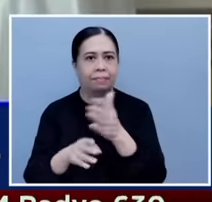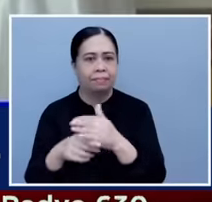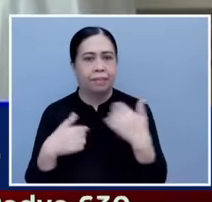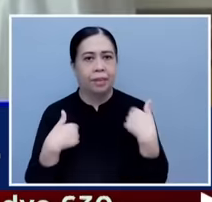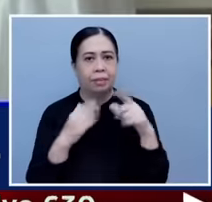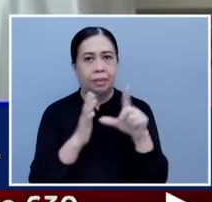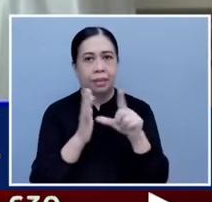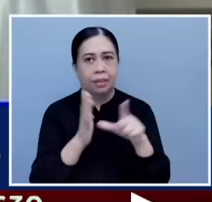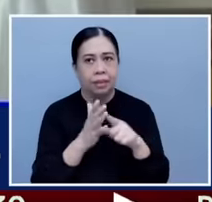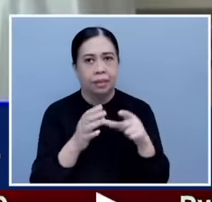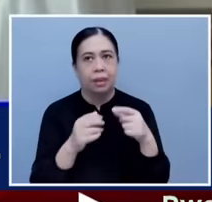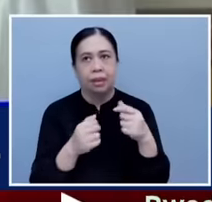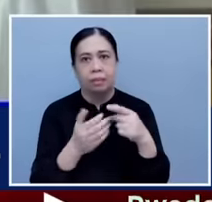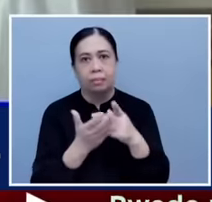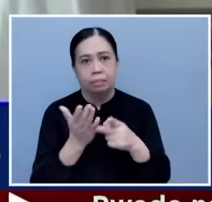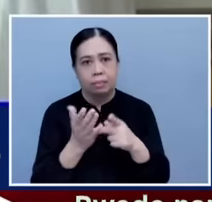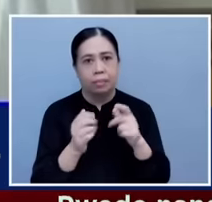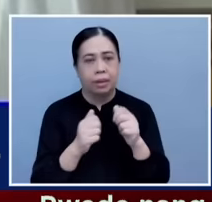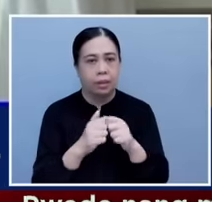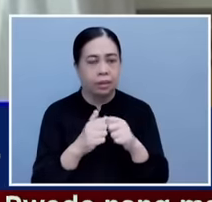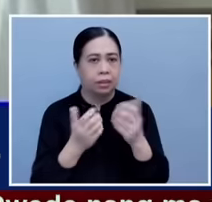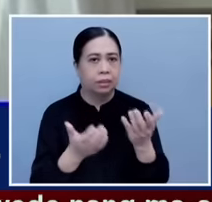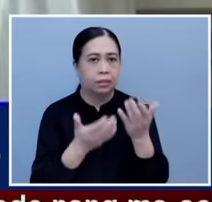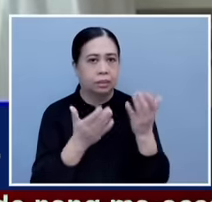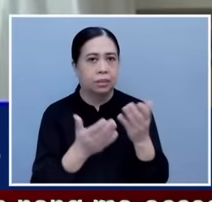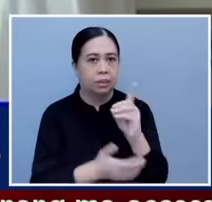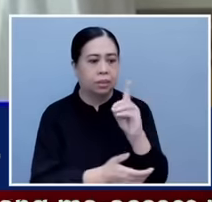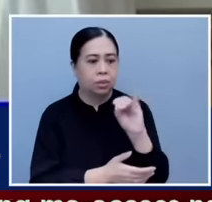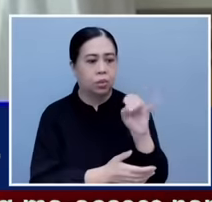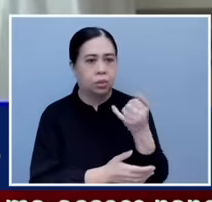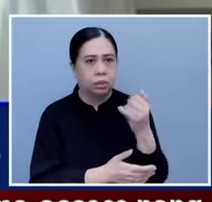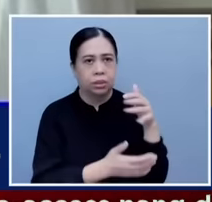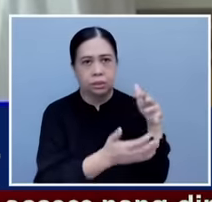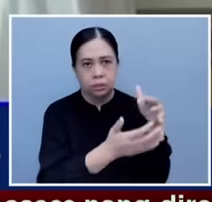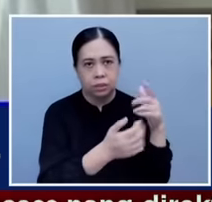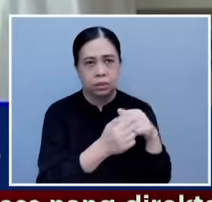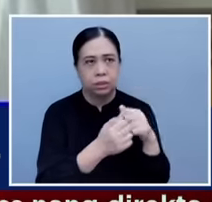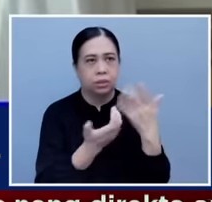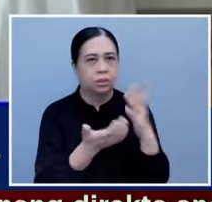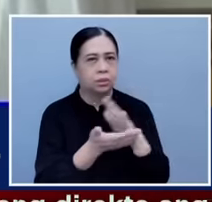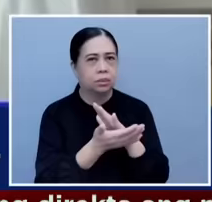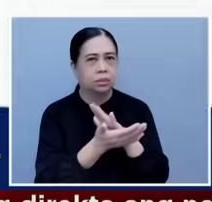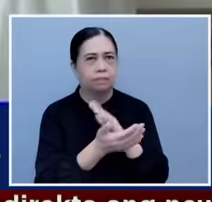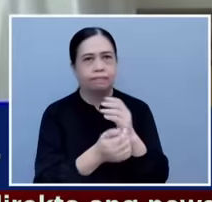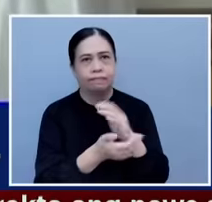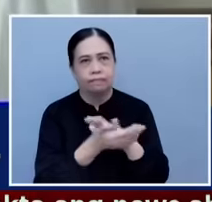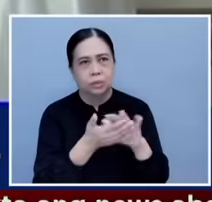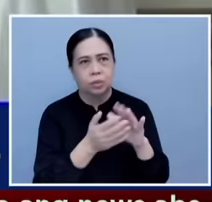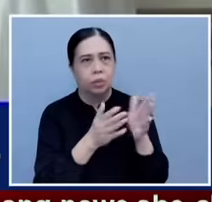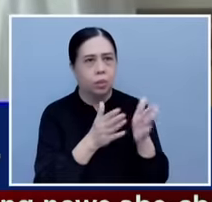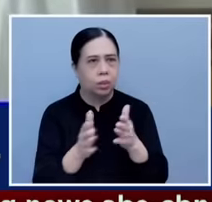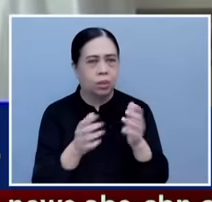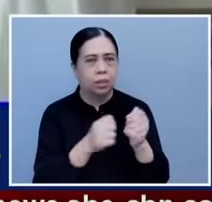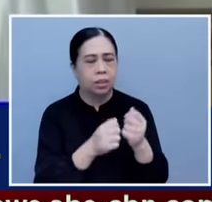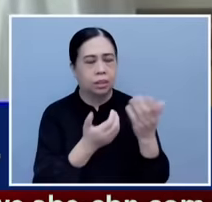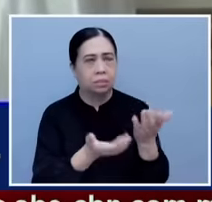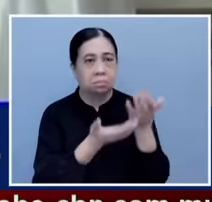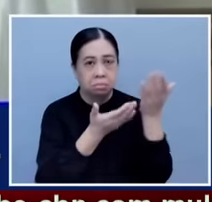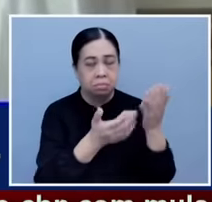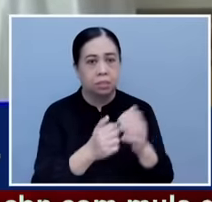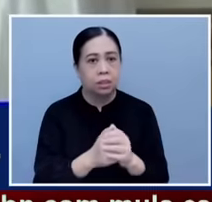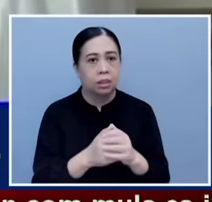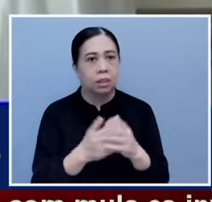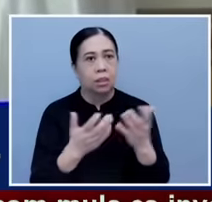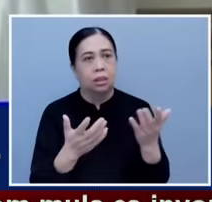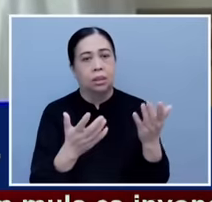part which Solicitor General and the DOJ study. May diplomatic part. Inaasahan natin na mag-deliver